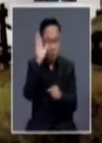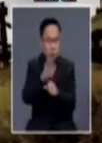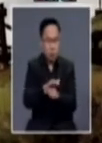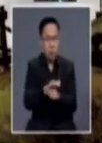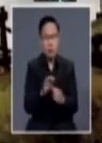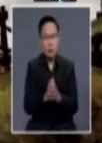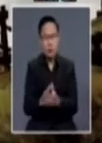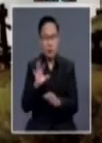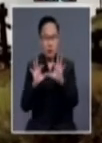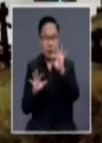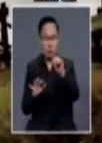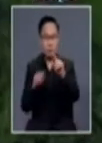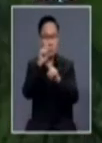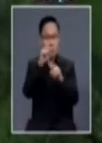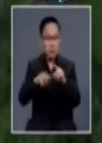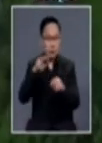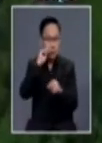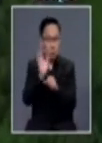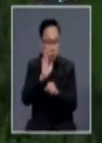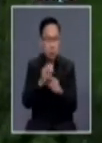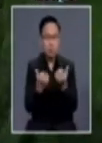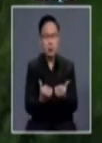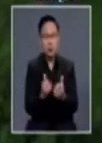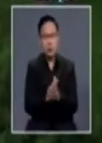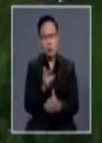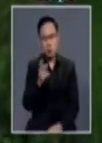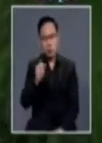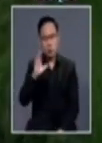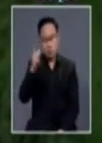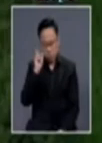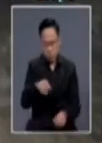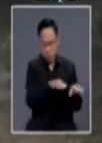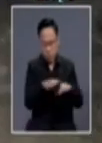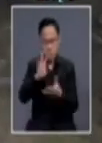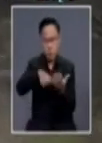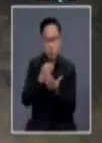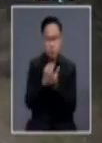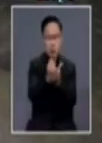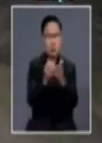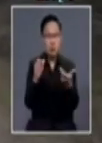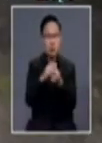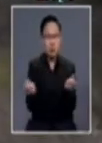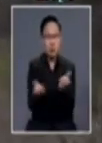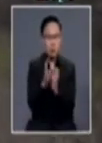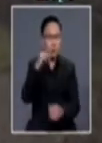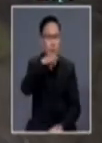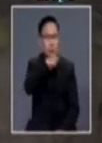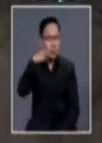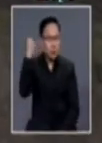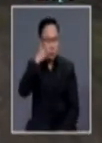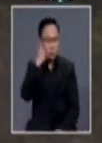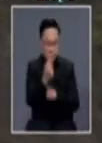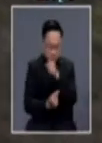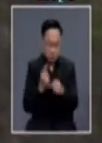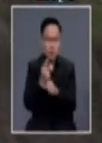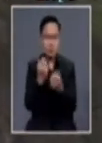งบแห่งชาติยังคงต้องมีการเตรียมการช่วยเหลือผู้ประสบภัยแล้งในทุกๆปีโดยที่ผ่านมาได้ดำเนินการสำรวจแหล่งน้ำในชุม